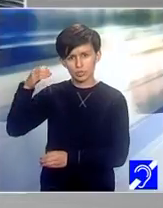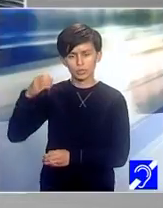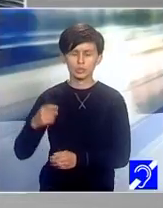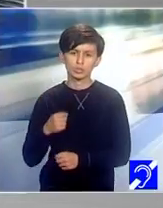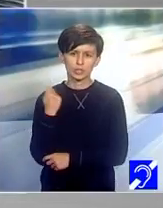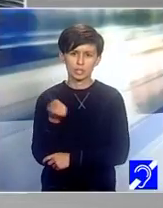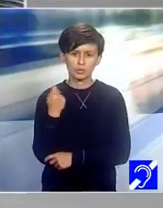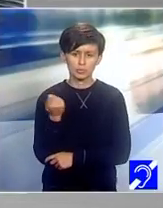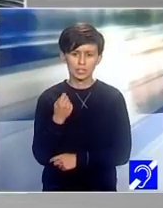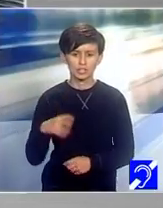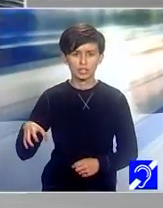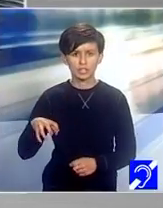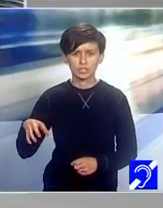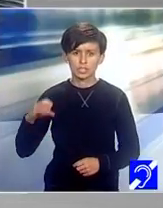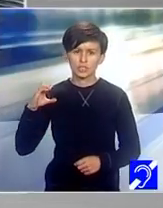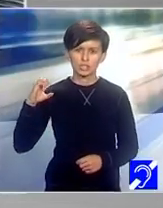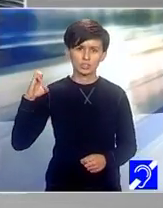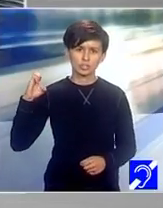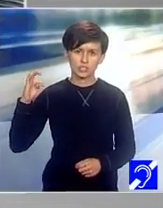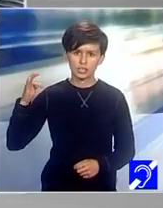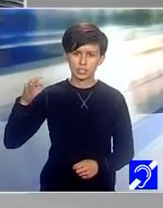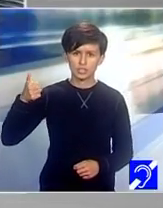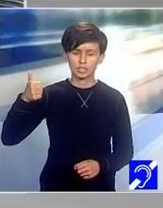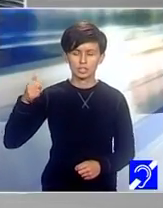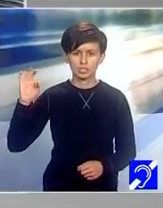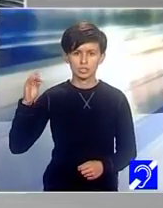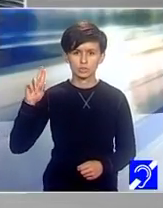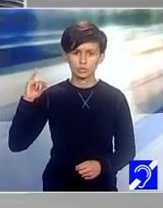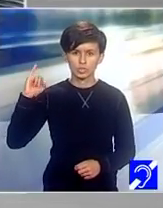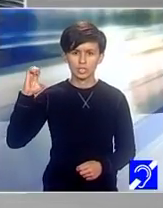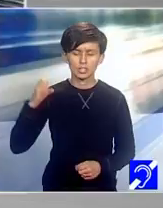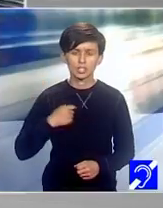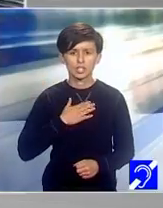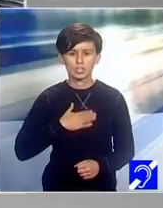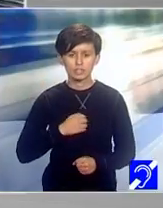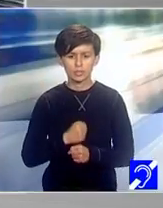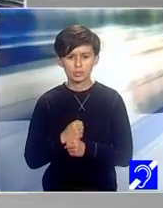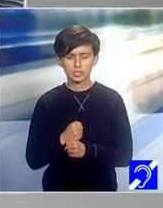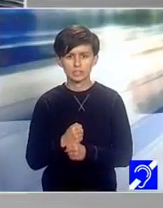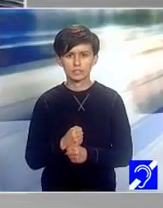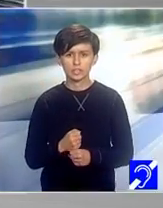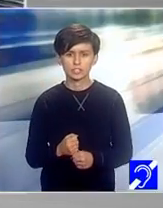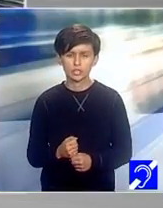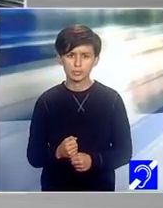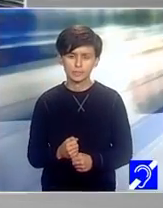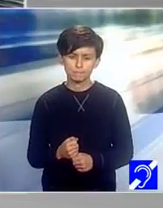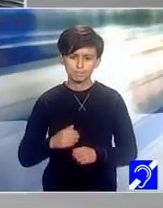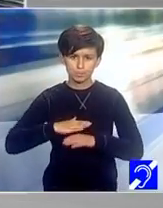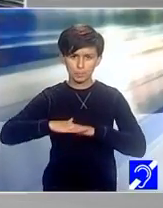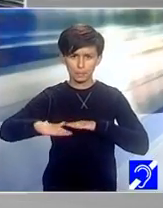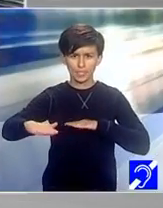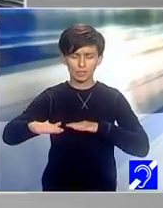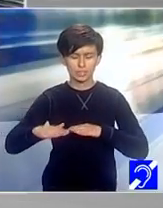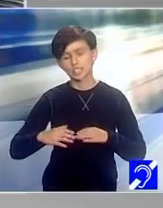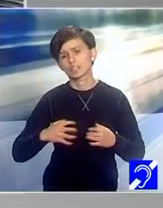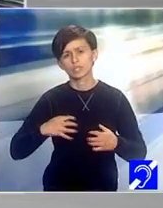zonei Cetățui, unde vrem să facem un amfiteatru. Acolo deja municipalitatea a cumpărat un teren de 10.000 de metri pătrați, unde vrem să